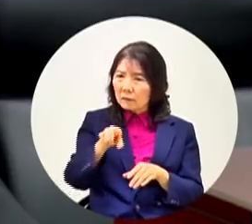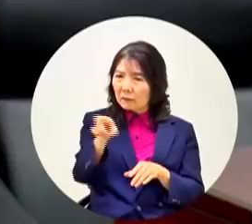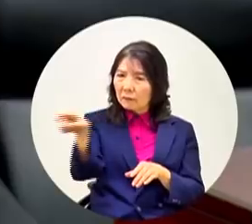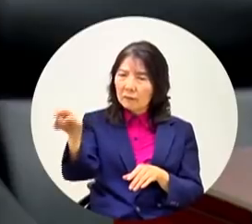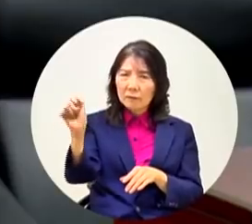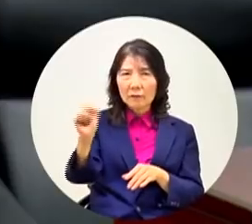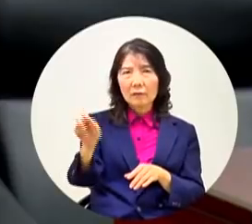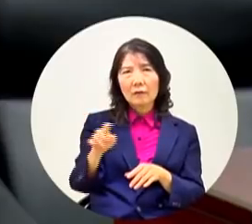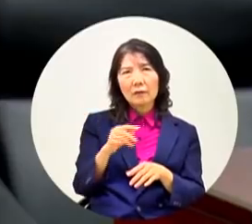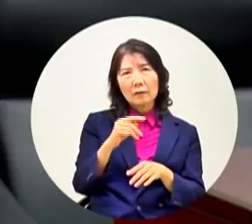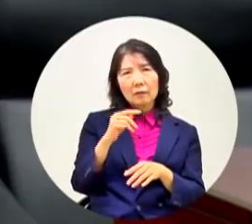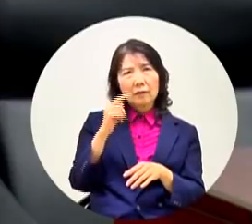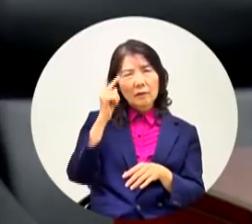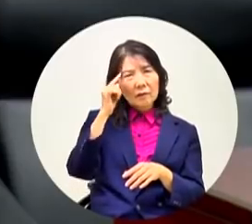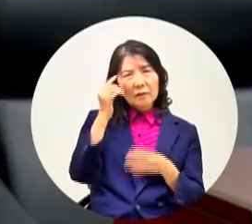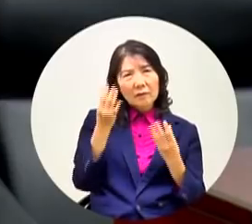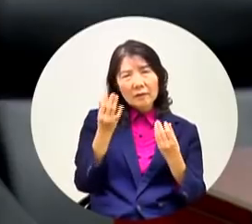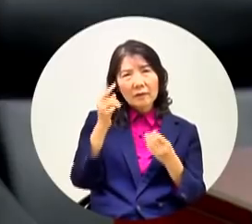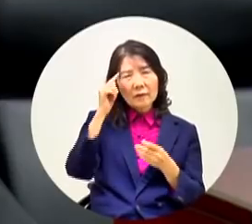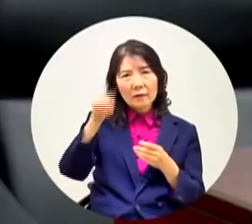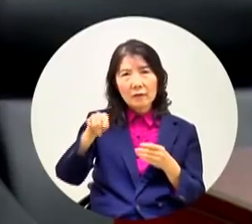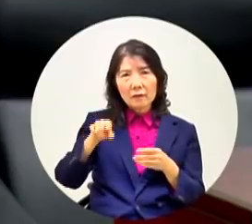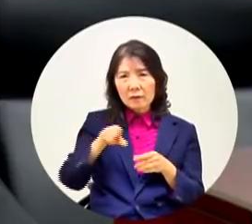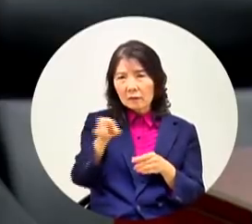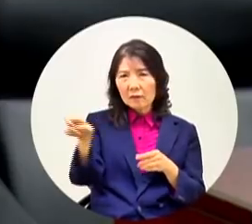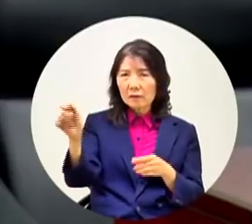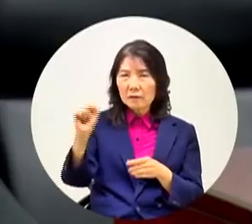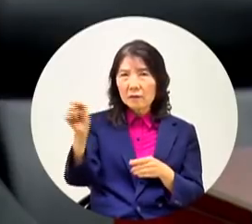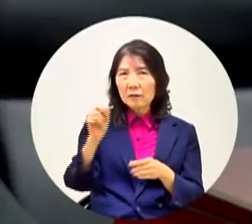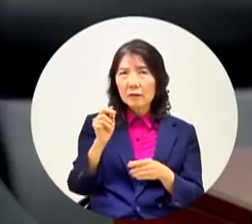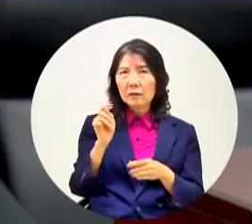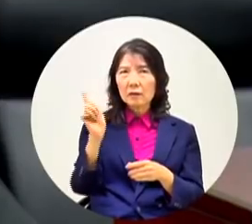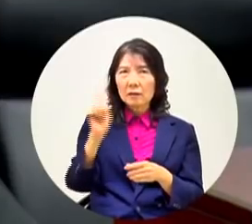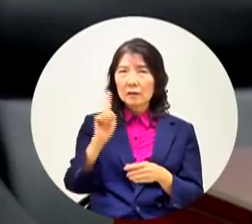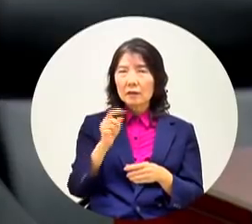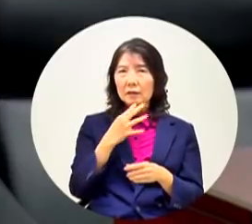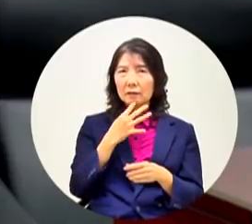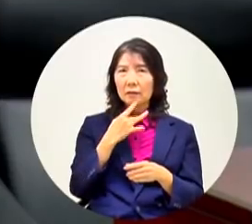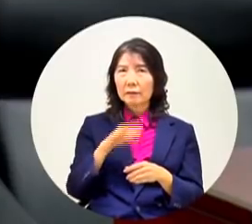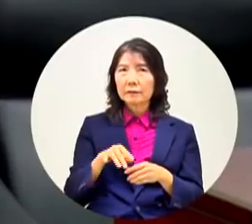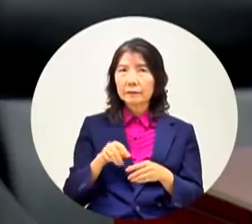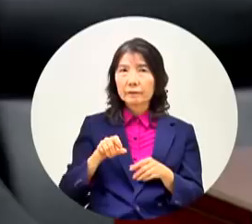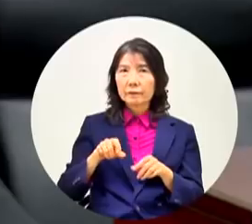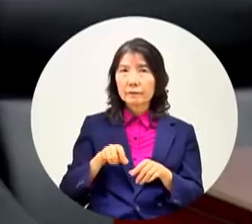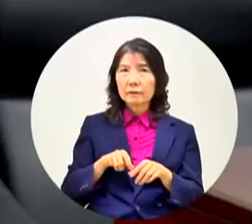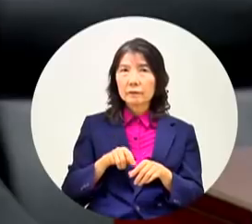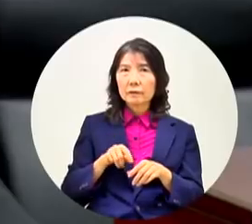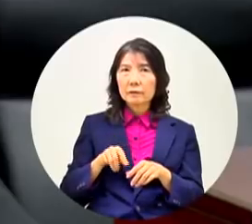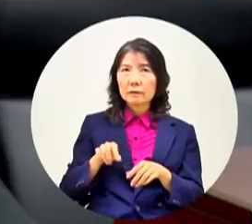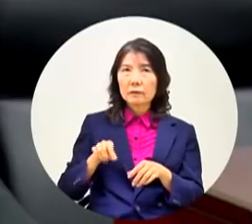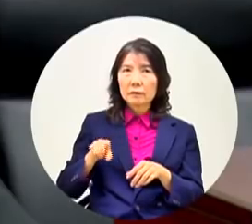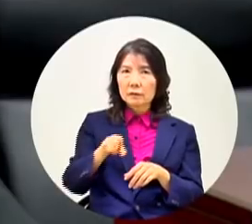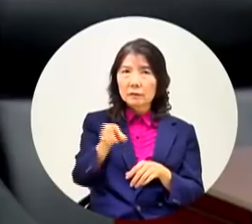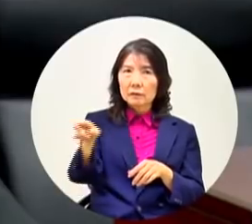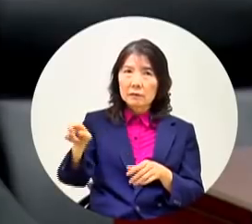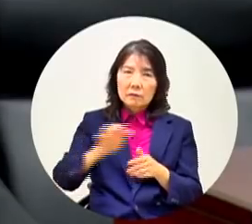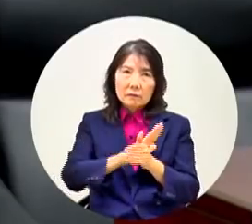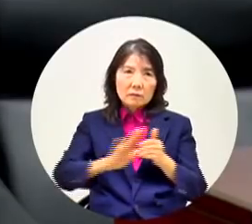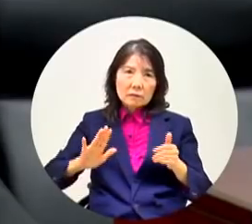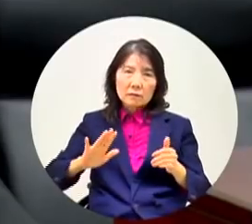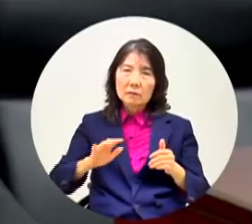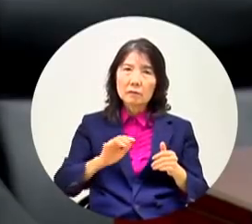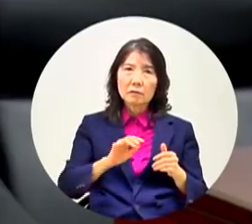们没有想到机车怎么不能右转，汽车可以右转，机车右转又没有影响任何一个交